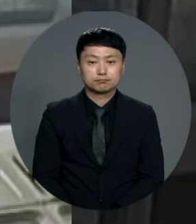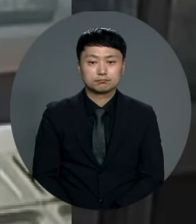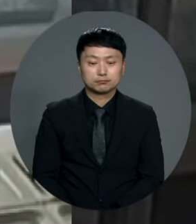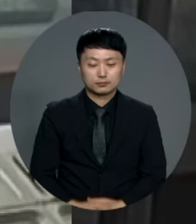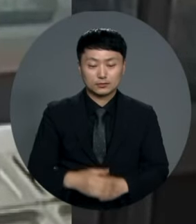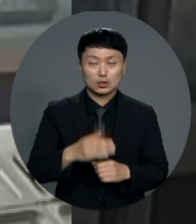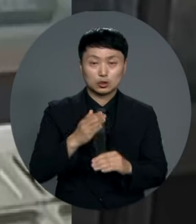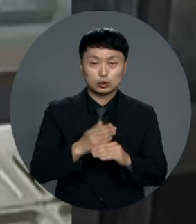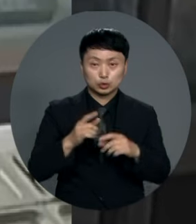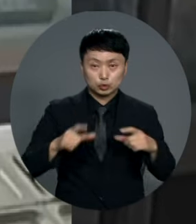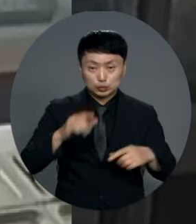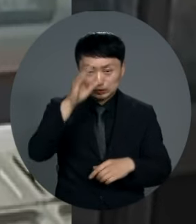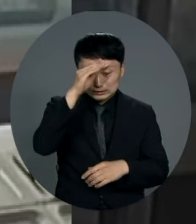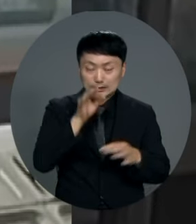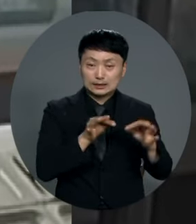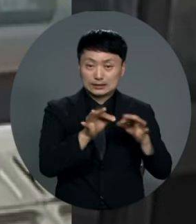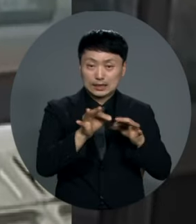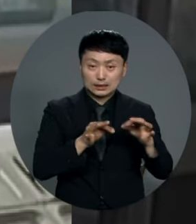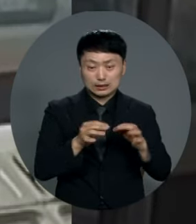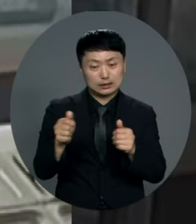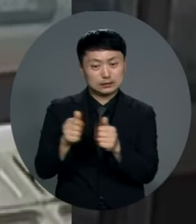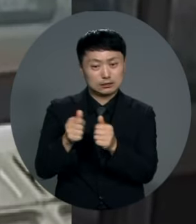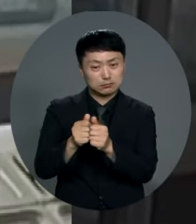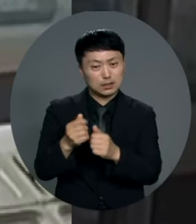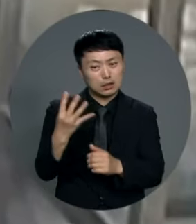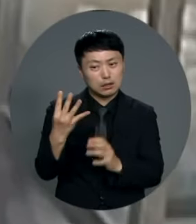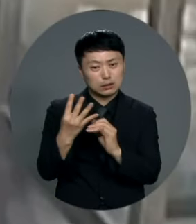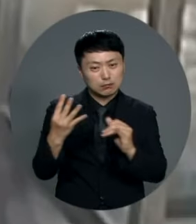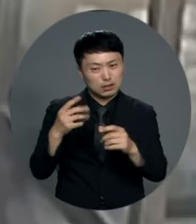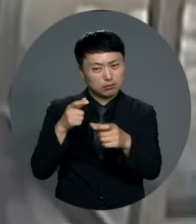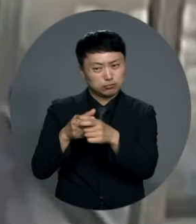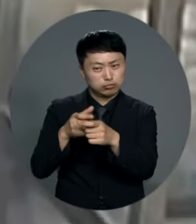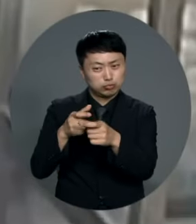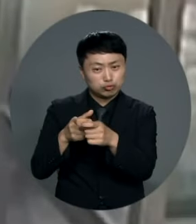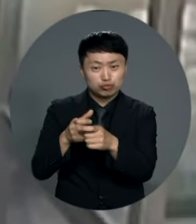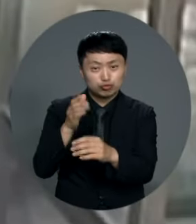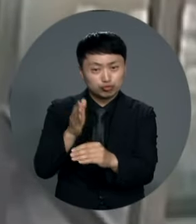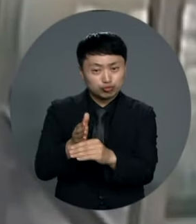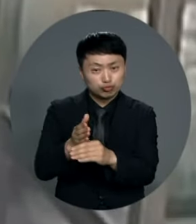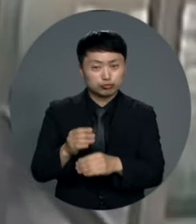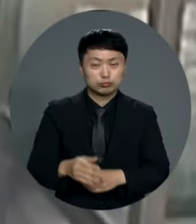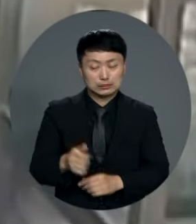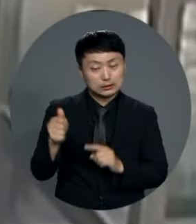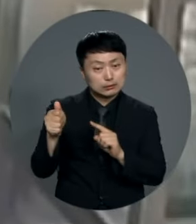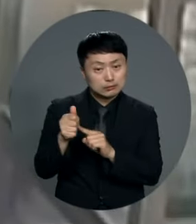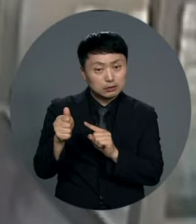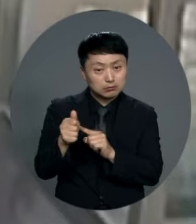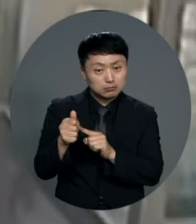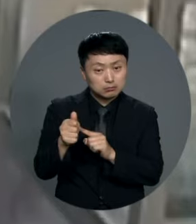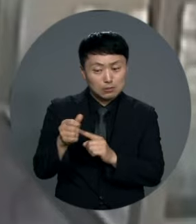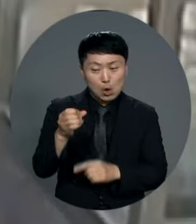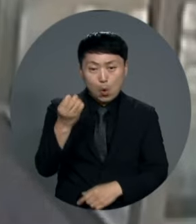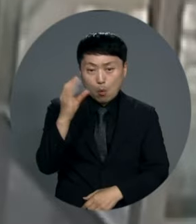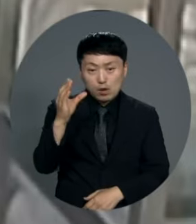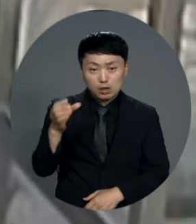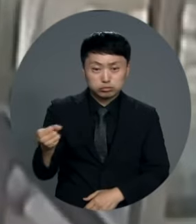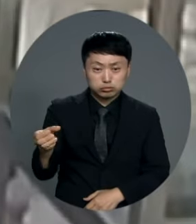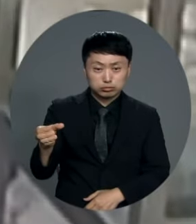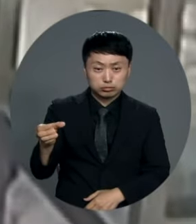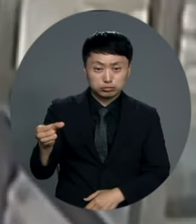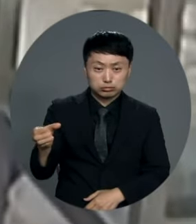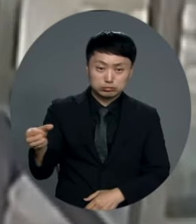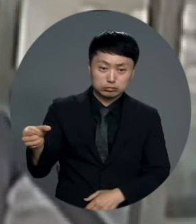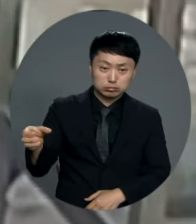대구 중구의 한 치킨집에서 남성 4명이 술을 마시고 있습니다. 그런데 한 남성이 술잔을 들더니 안에